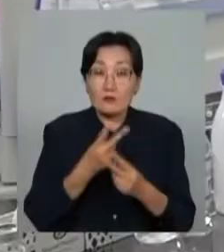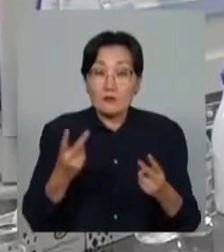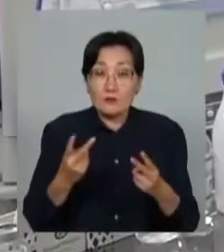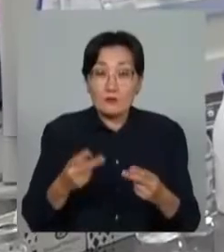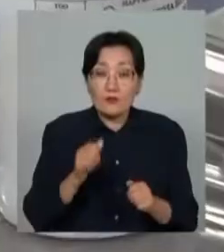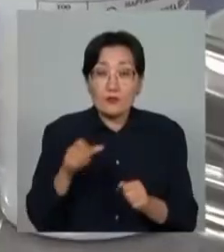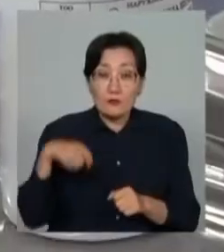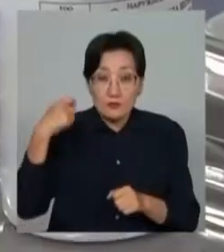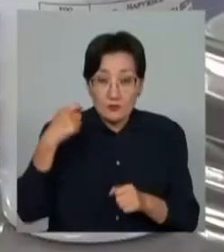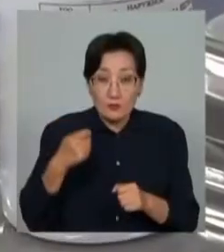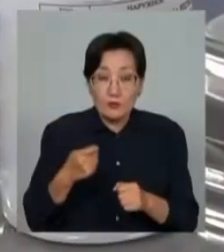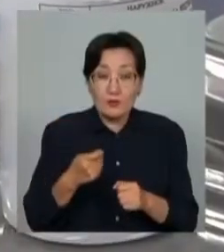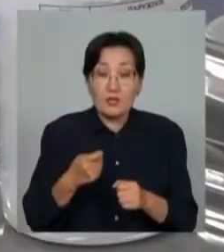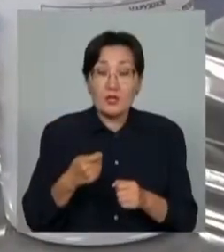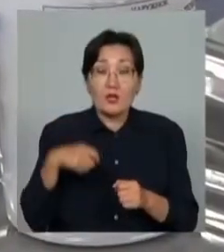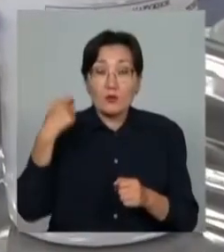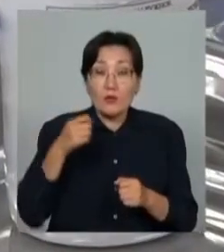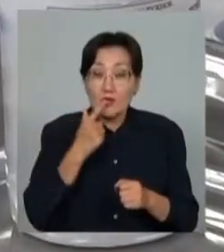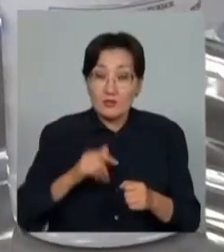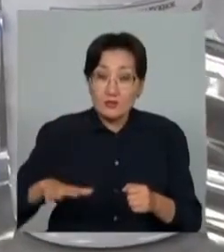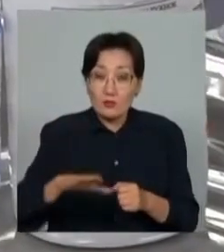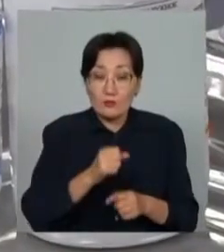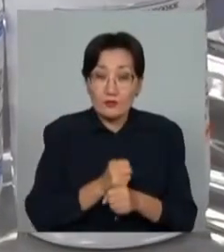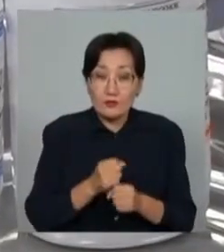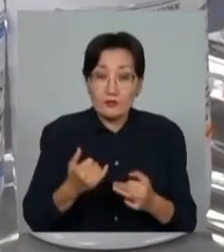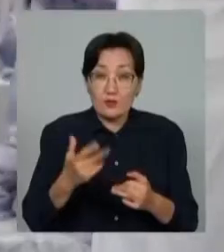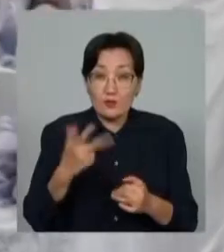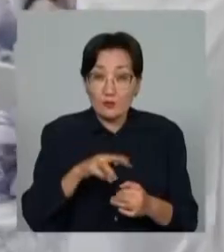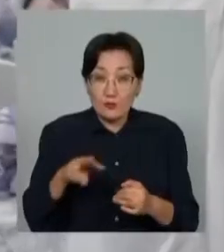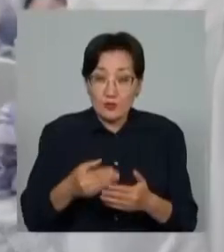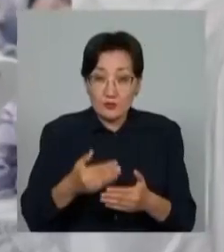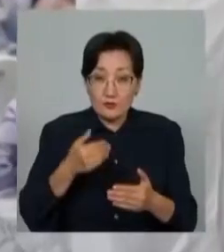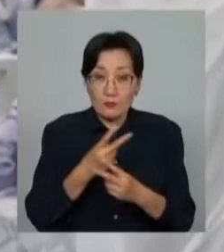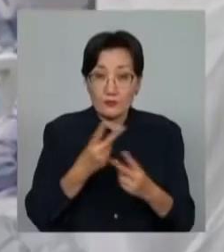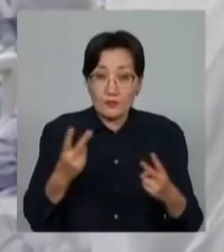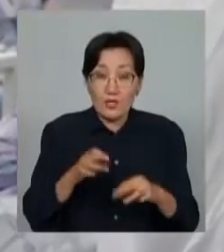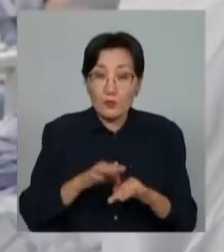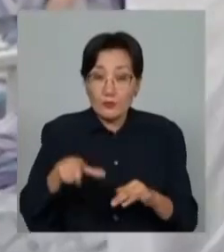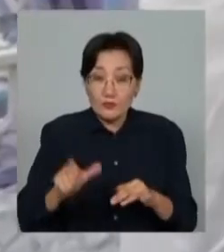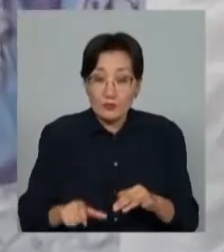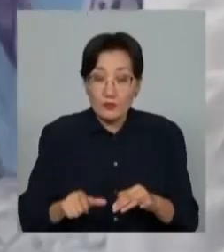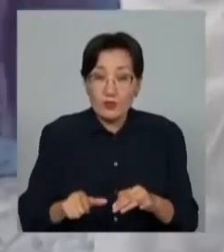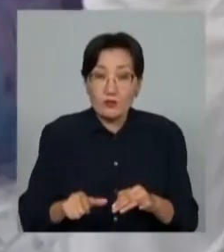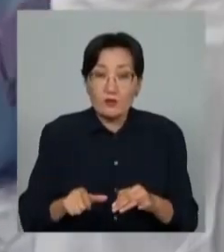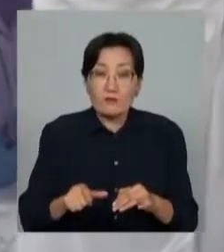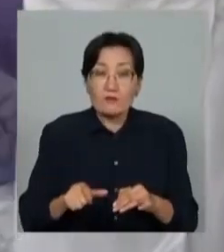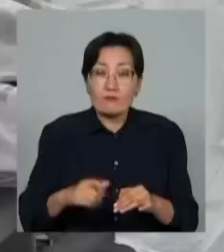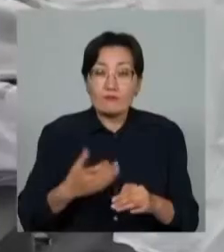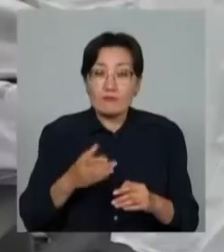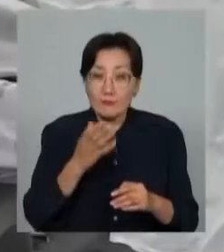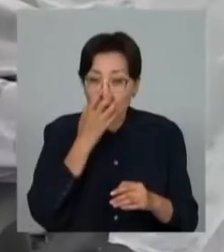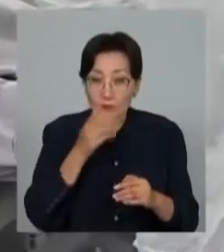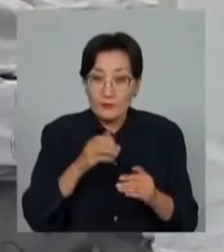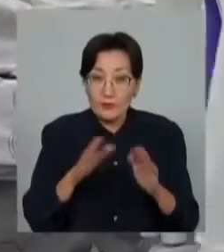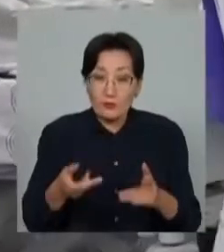на кадрах, это кадры красной зоны, сделанные всего полчаса назад. Как вы видите, пациенты с изможденными лицами подключены к